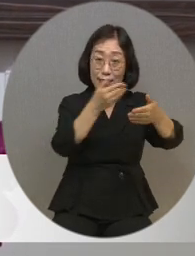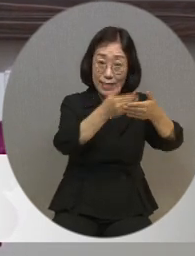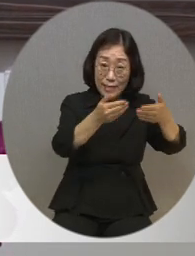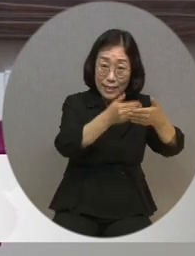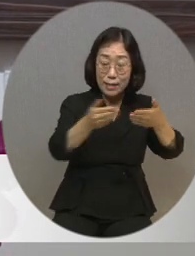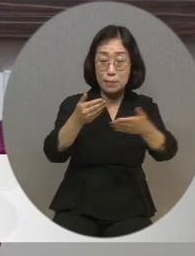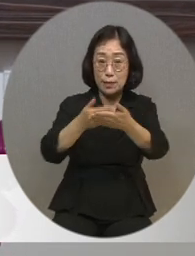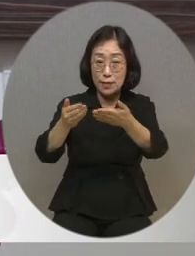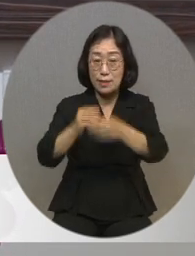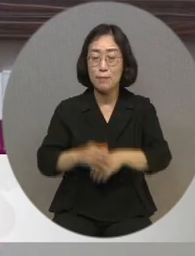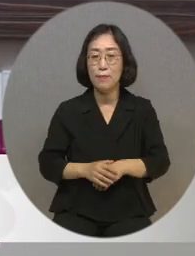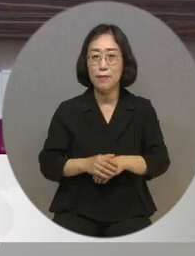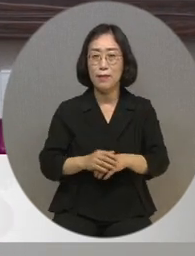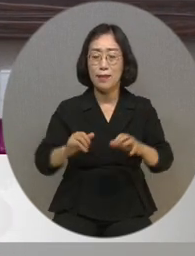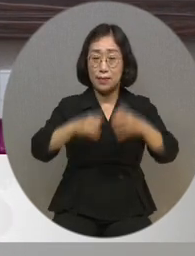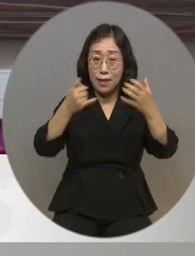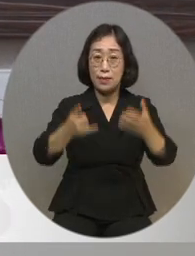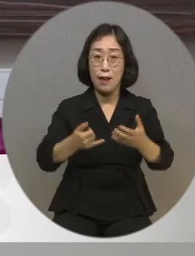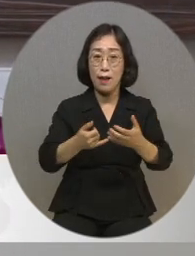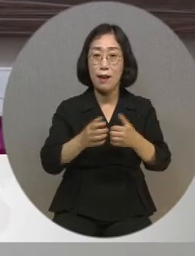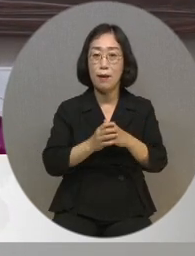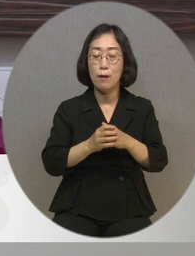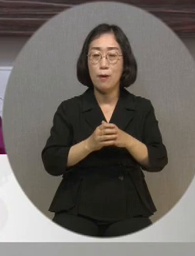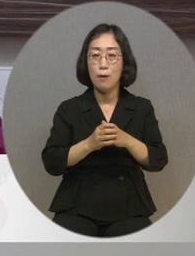그림을 그리면서 세상을 또